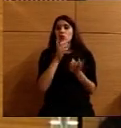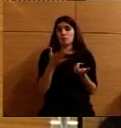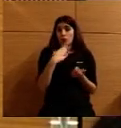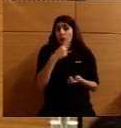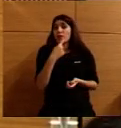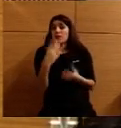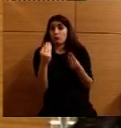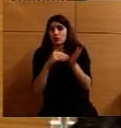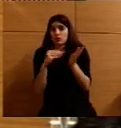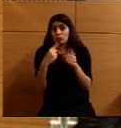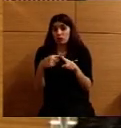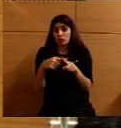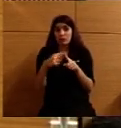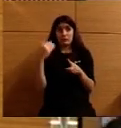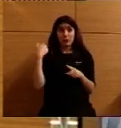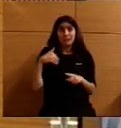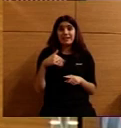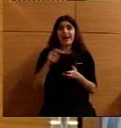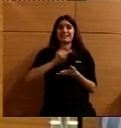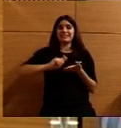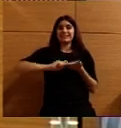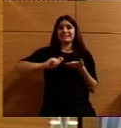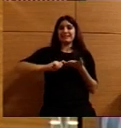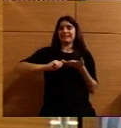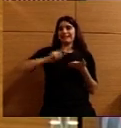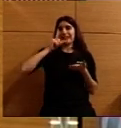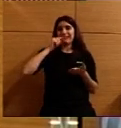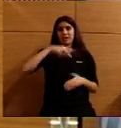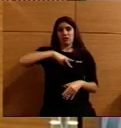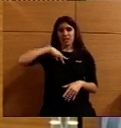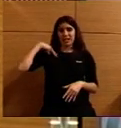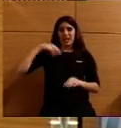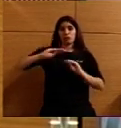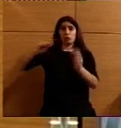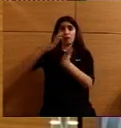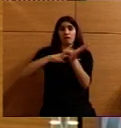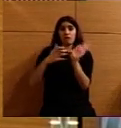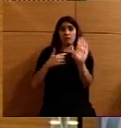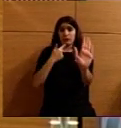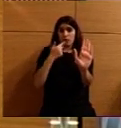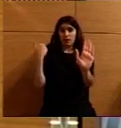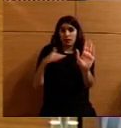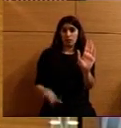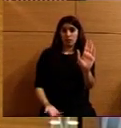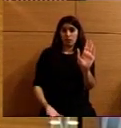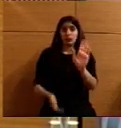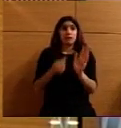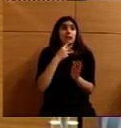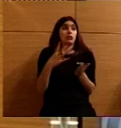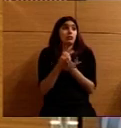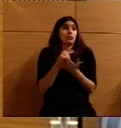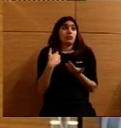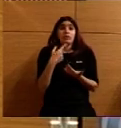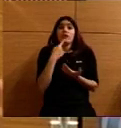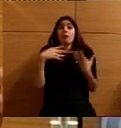Li ho podria dir, però ja li ho diu el secretari general de la corporació en el seu informe. Dit tot això, ¿qué vol